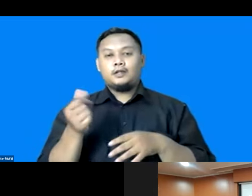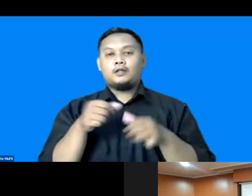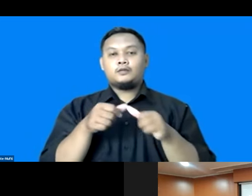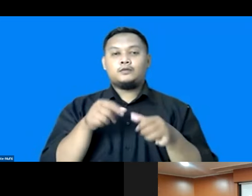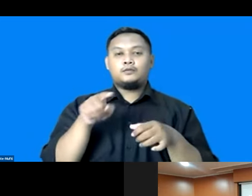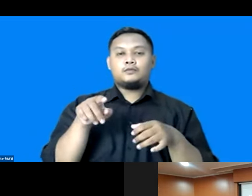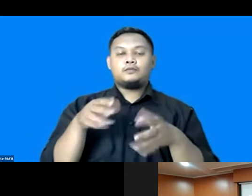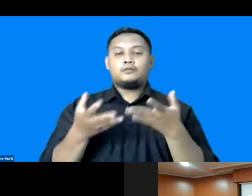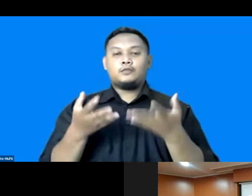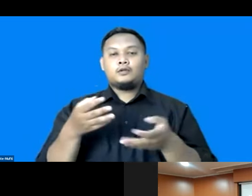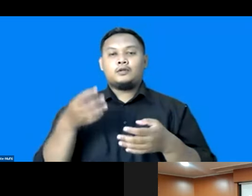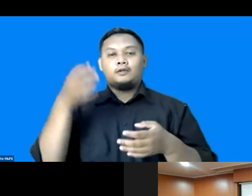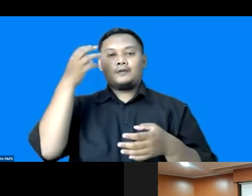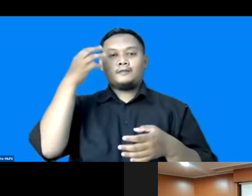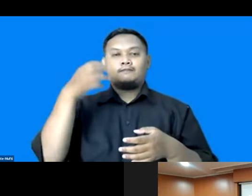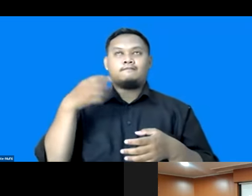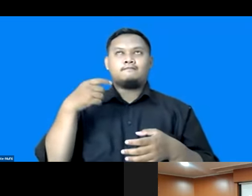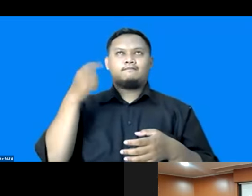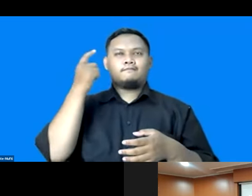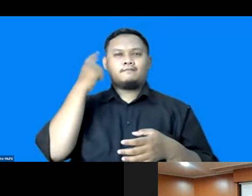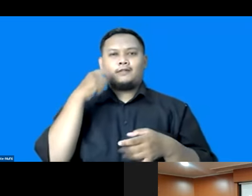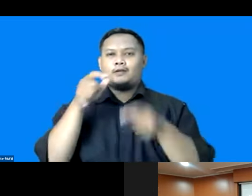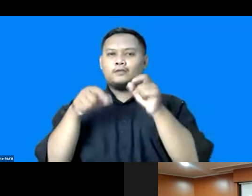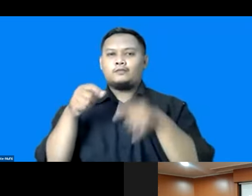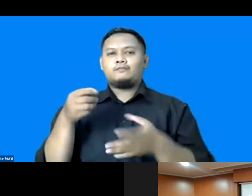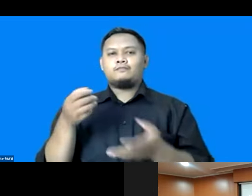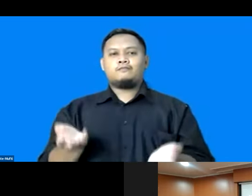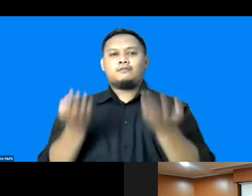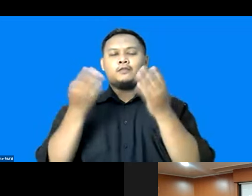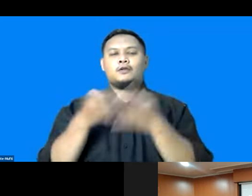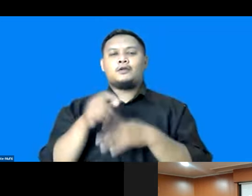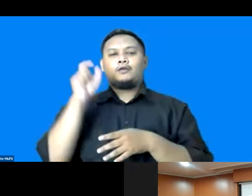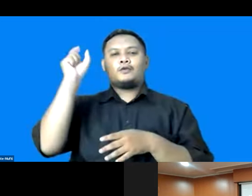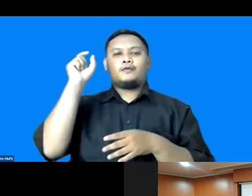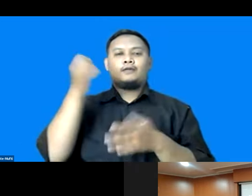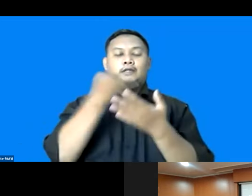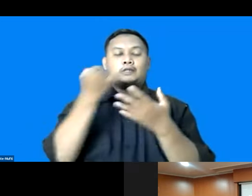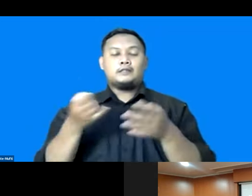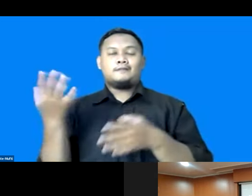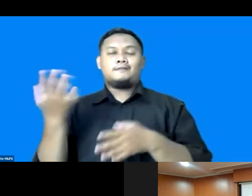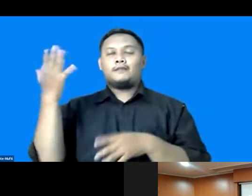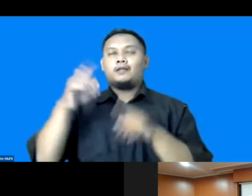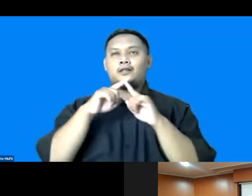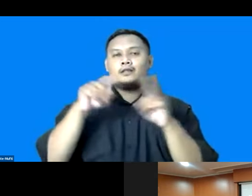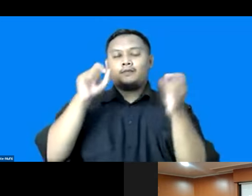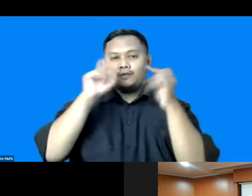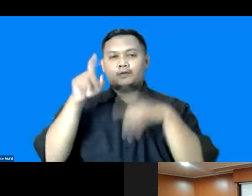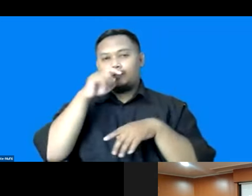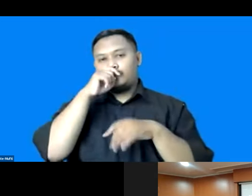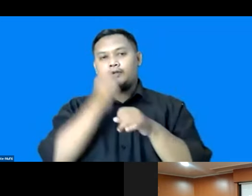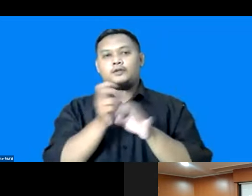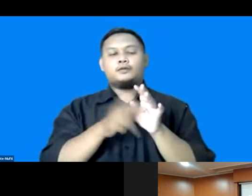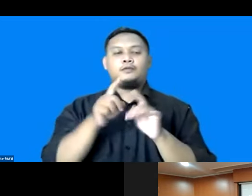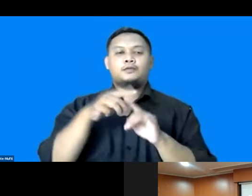menganggap ketika menyiapkan bangunan universal design itu akan mahal. Tetapi kan konsep yang Pak Gun dan